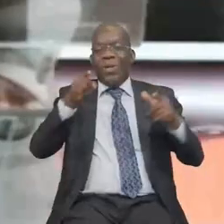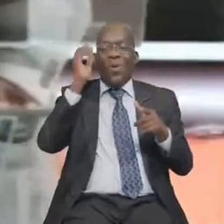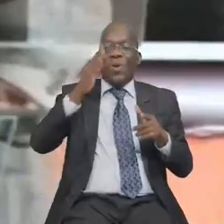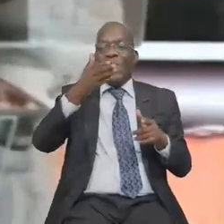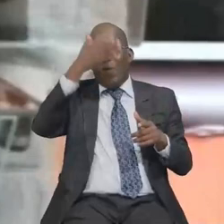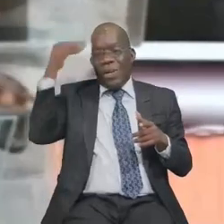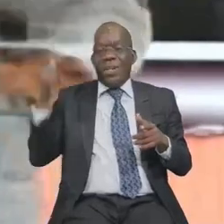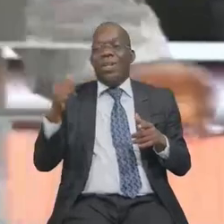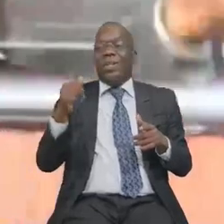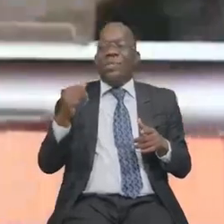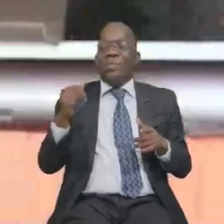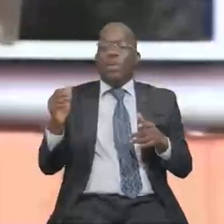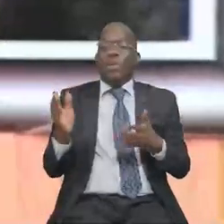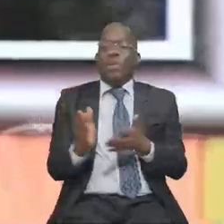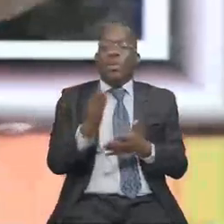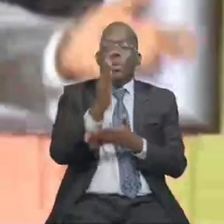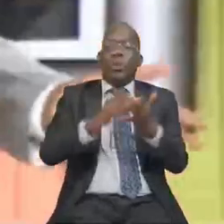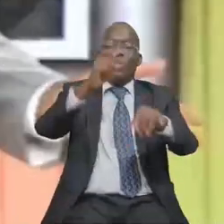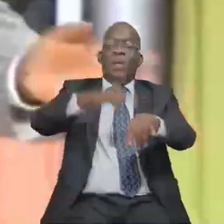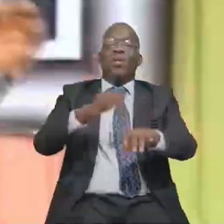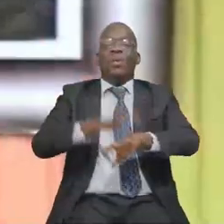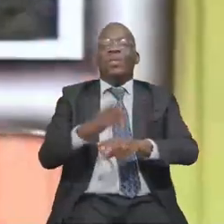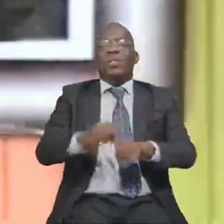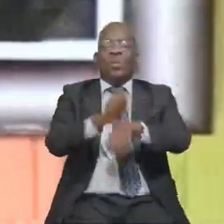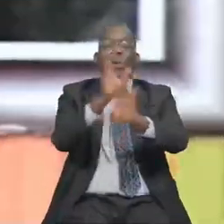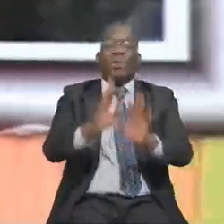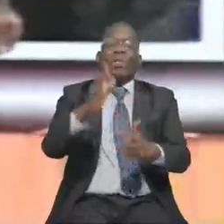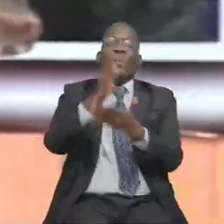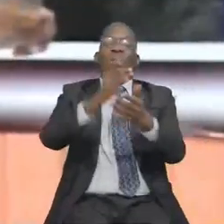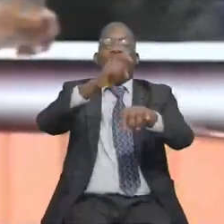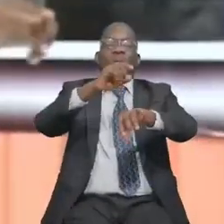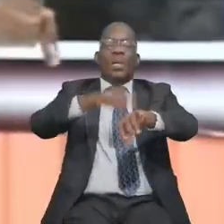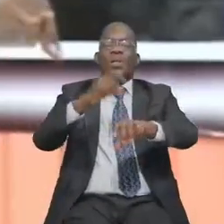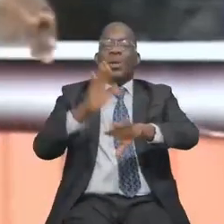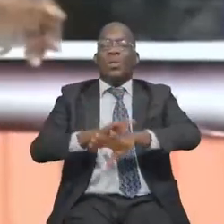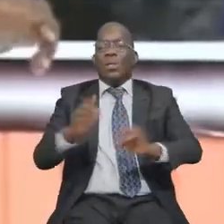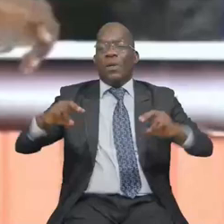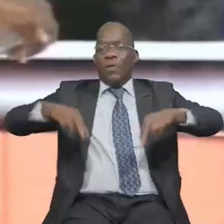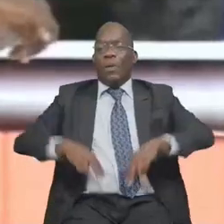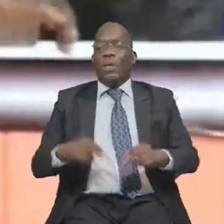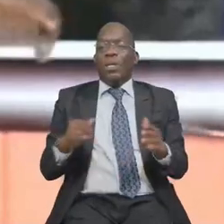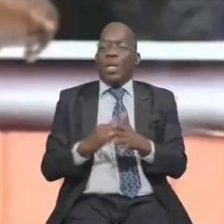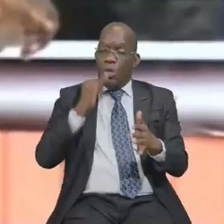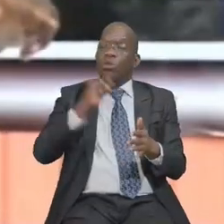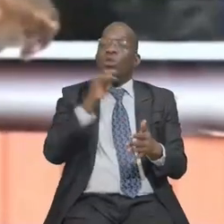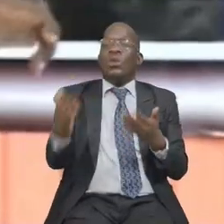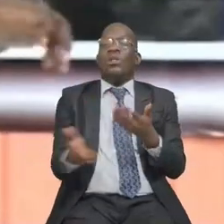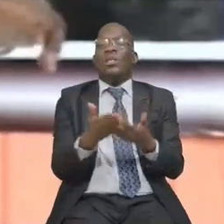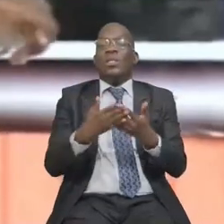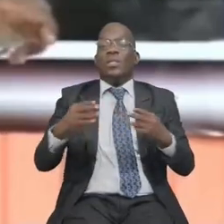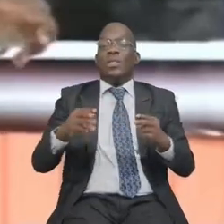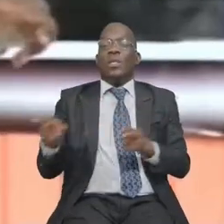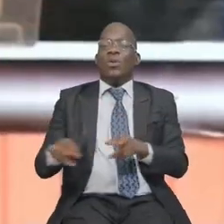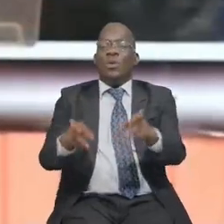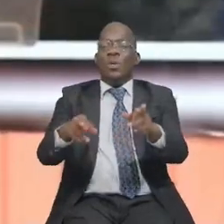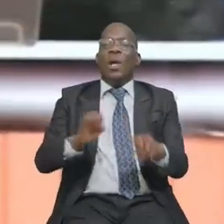Je vais au ciel, parfois sur la montagne, parfois dans la vallée. Oh, la voie n'est pas facile. Je ne suis pas seul, je ne